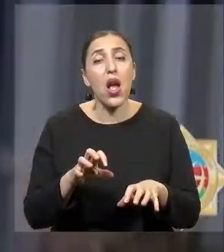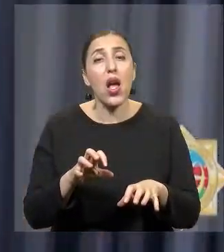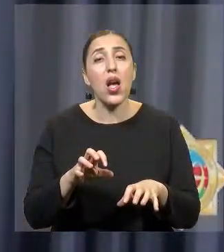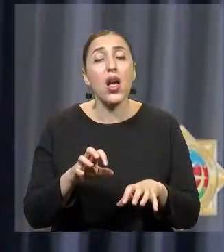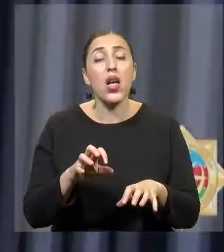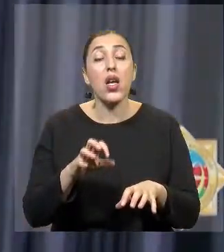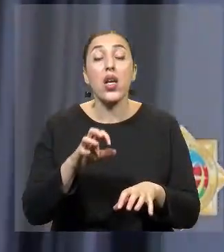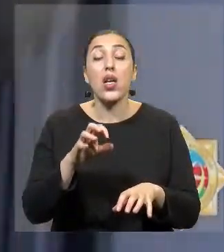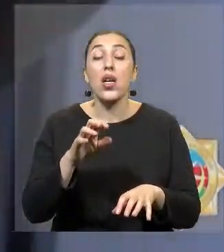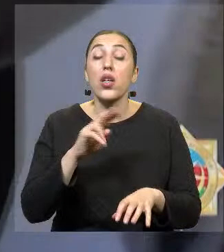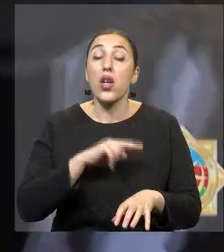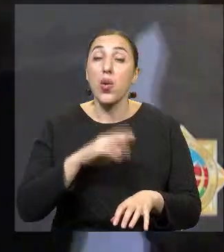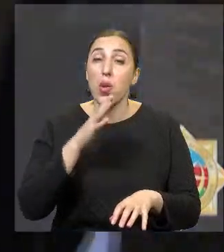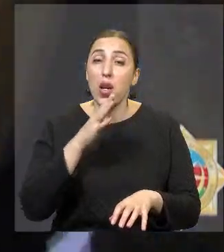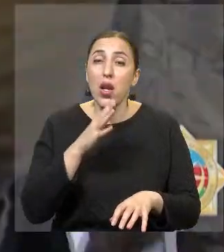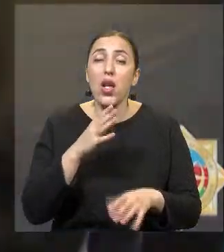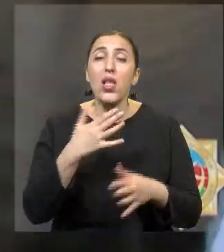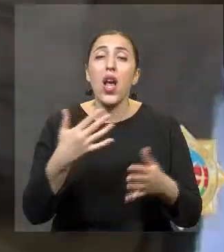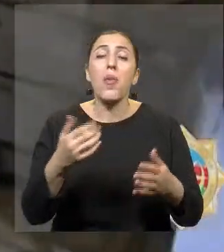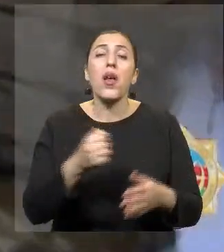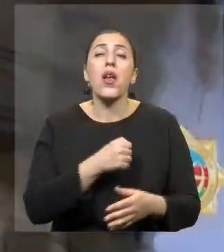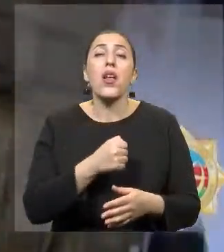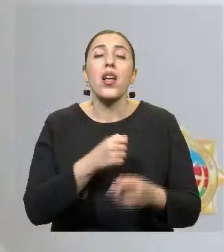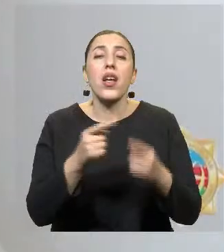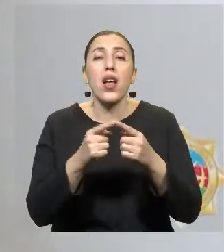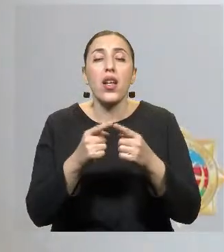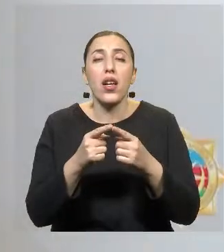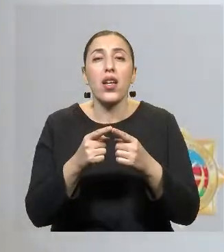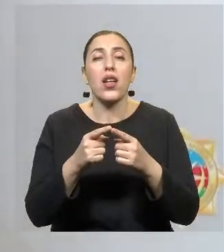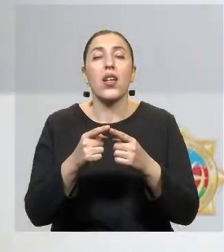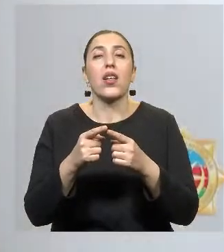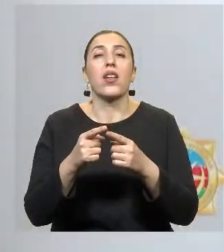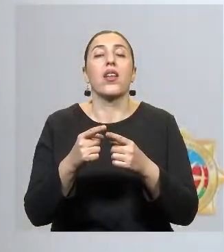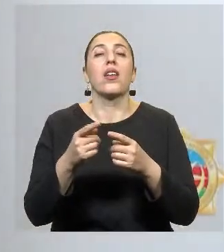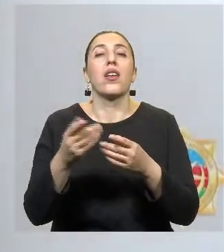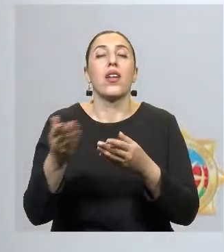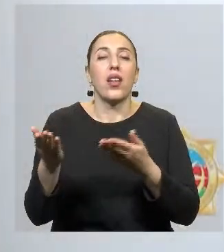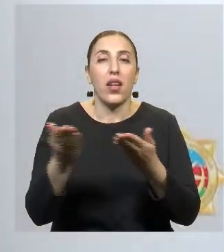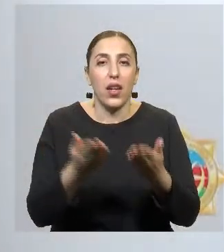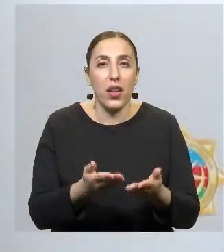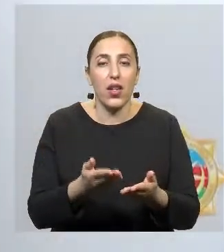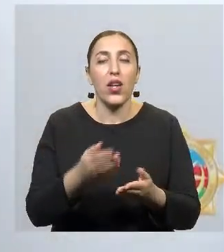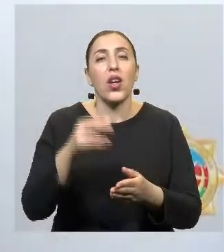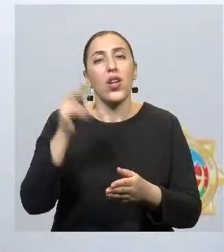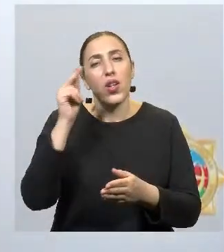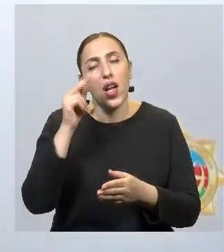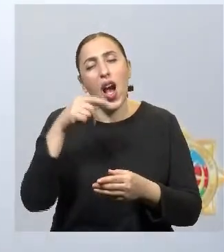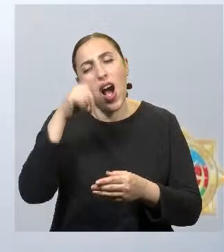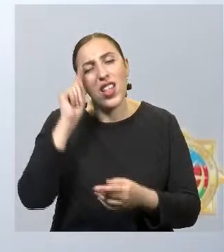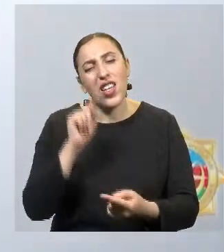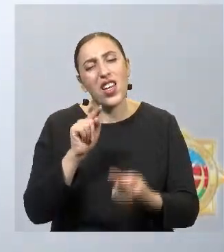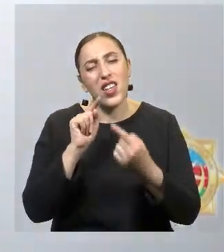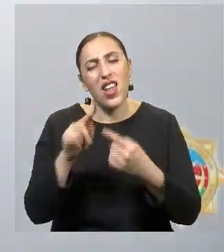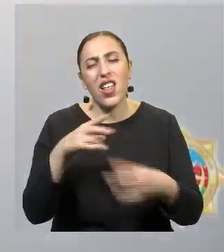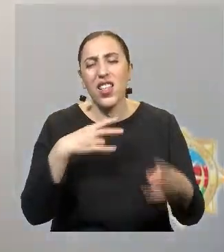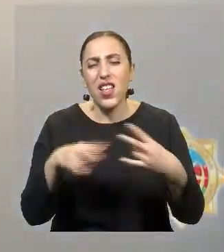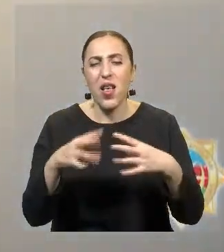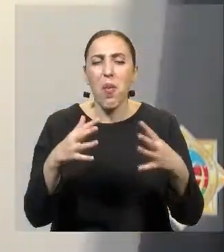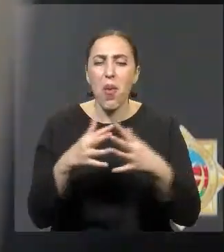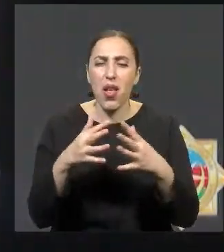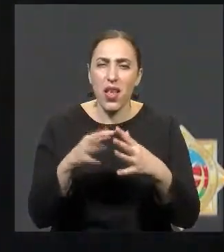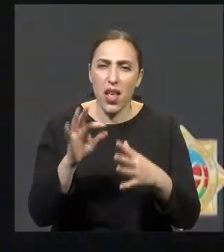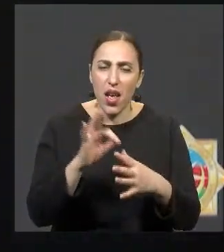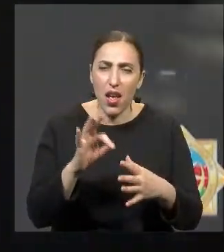զբաղեցնելիս վարցկանների հավակագրմամբ, ուսուսմամբ և վինանսավորմամբ մասնակցություն ադրբեջանի դեմ ագրեսիվ պատերազմին,